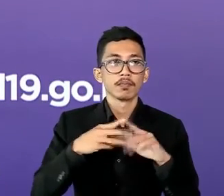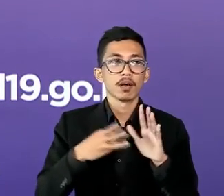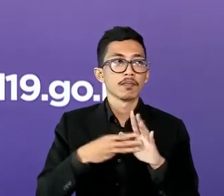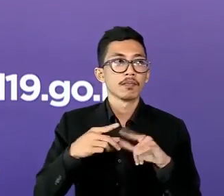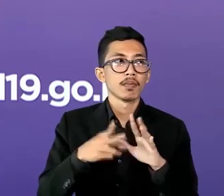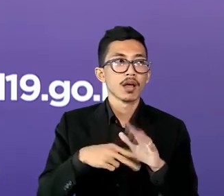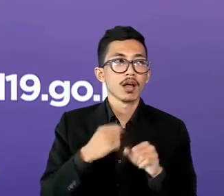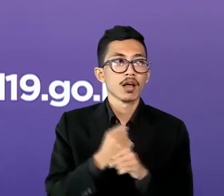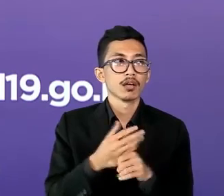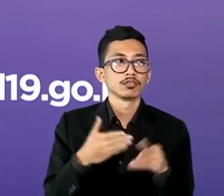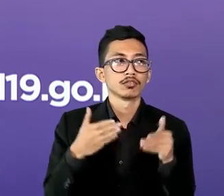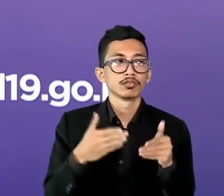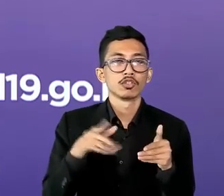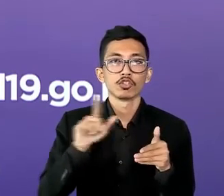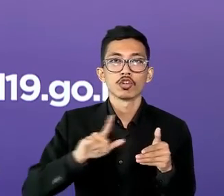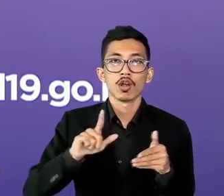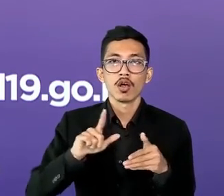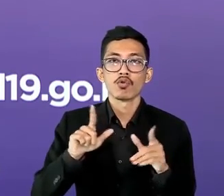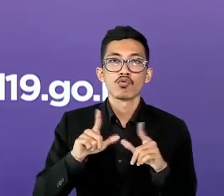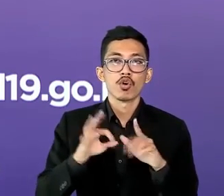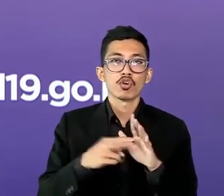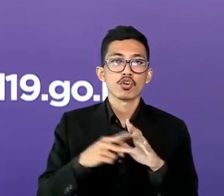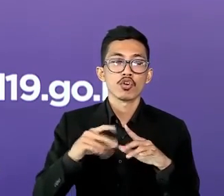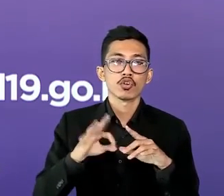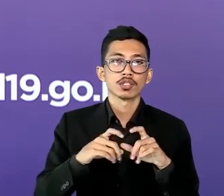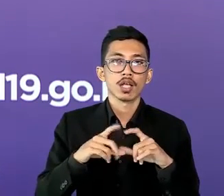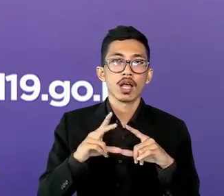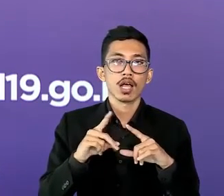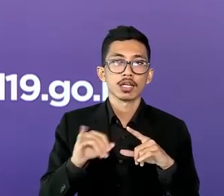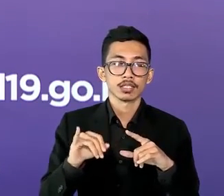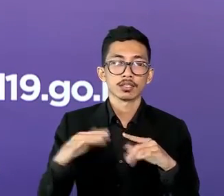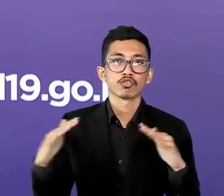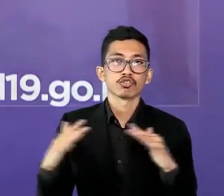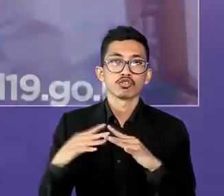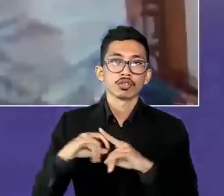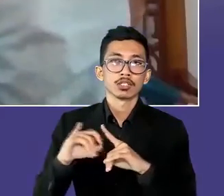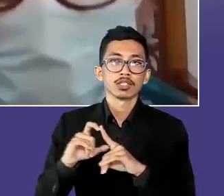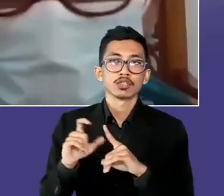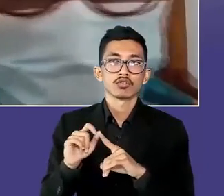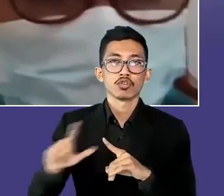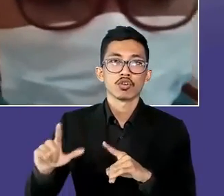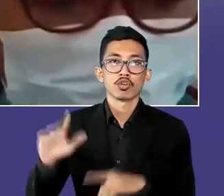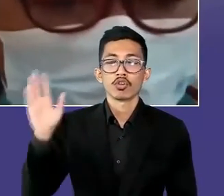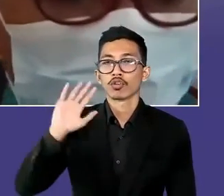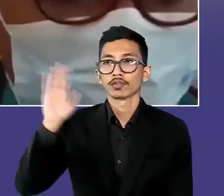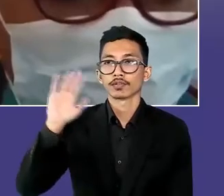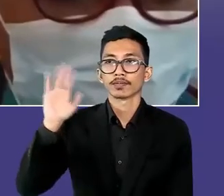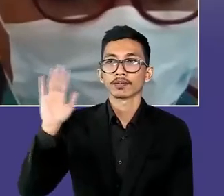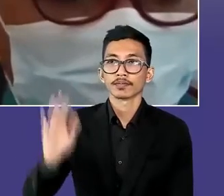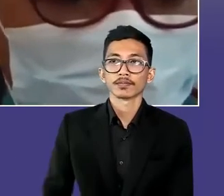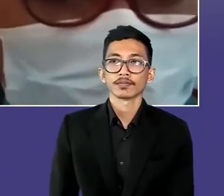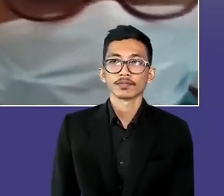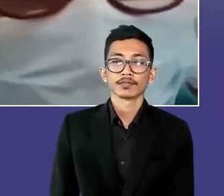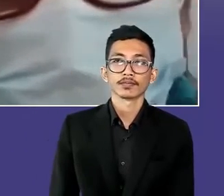S, Lurah Kepala Newon, Wonosari, Kabupaten Gunung Kidul. Selamat siang menjelang sore, Pak